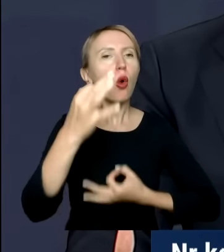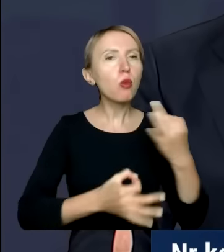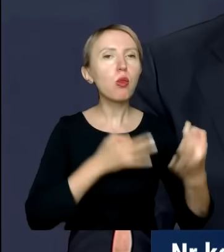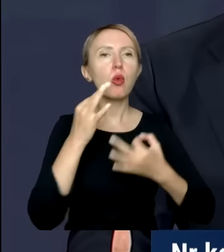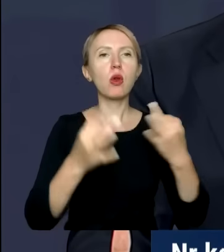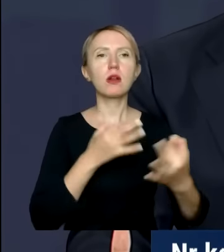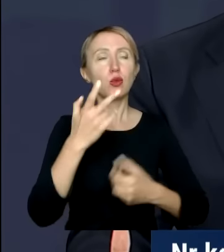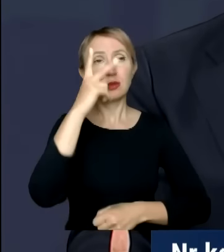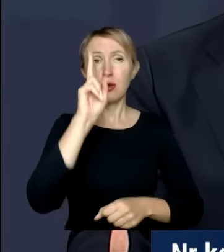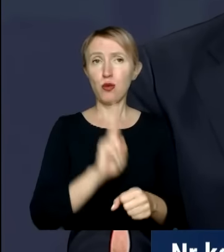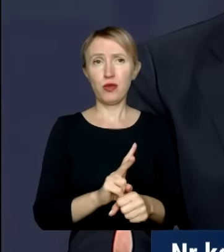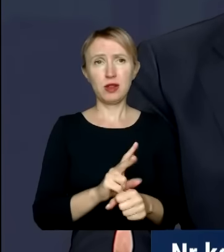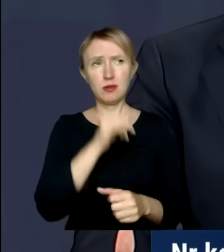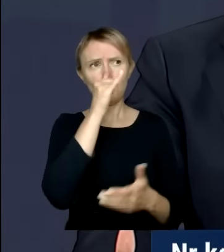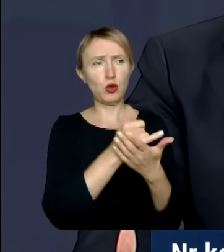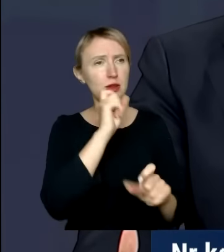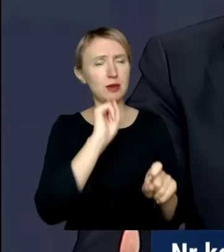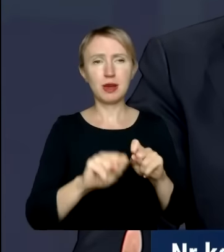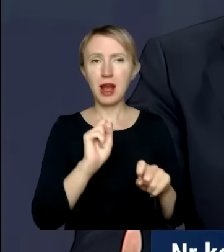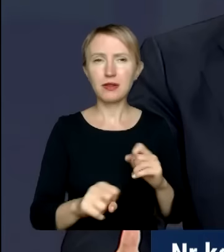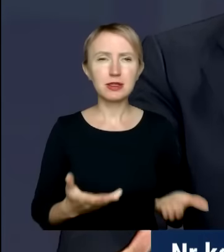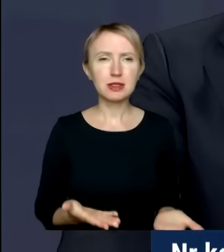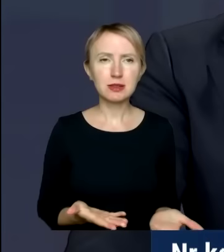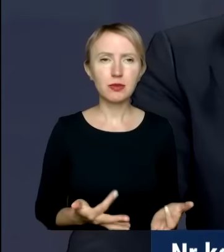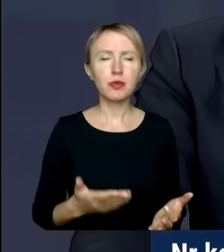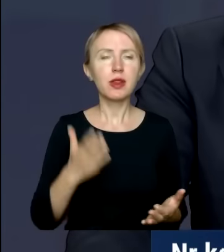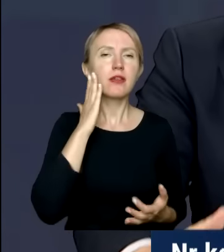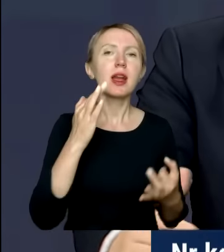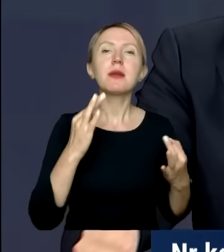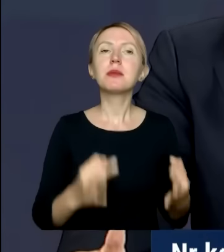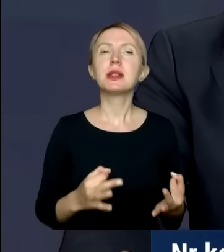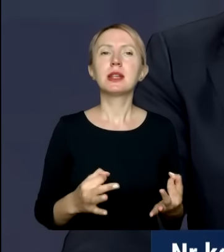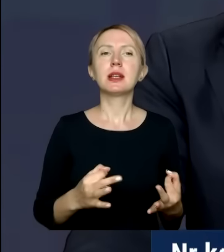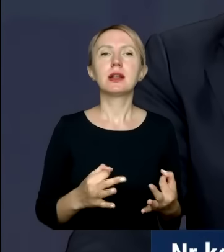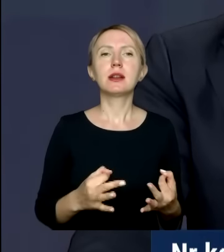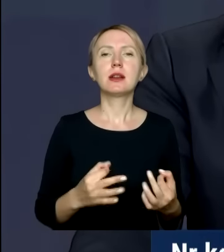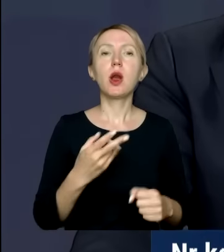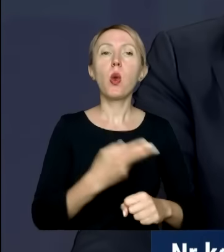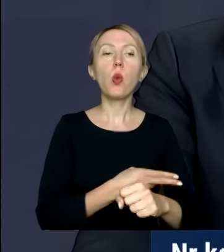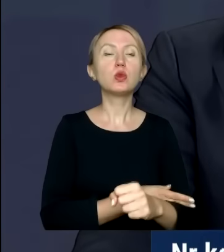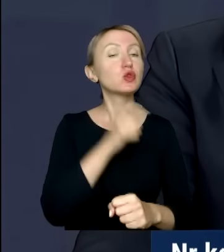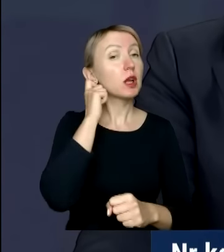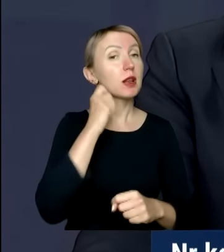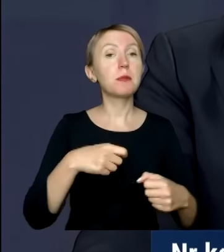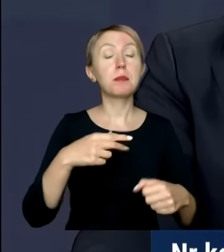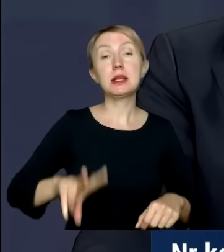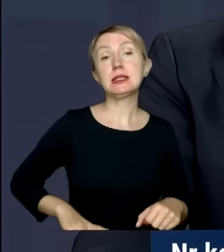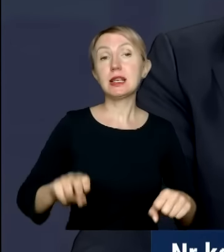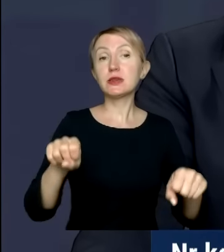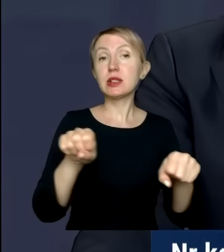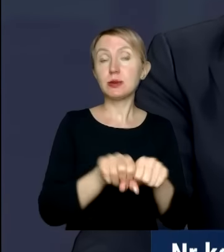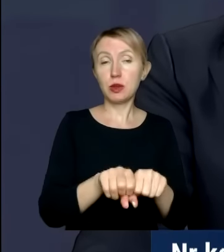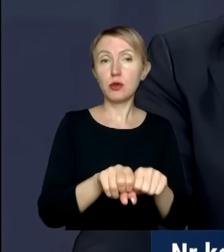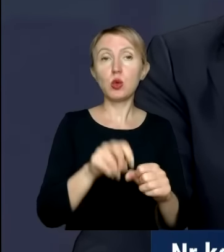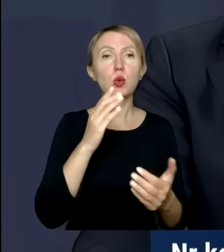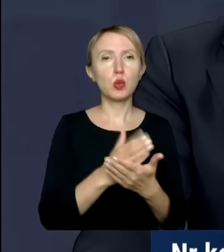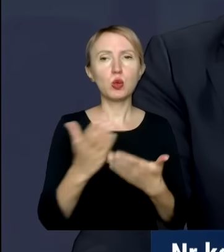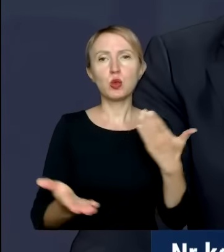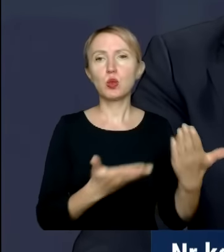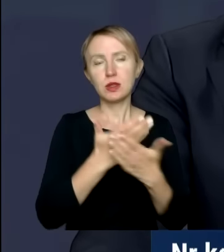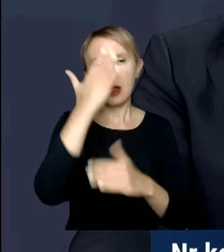wiarygodności nie da się sprawdzić wiemy że w tej chwili urzędniczki Ministerstwa Sprawiedliwości już złożyły